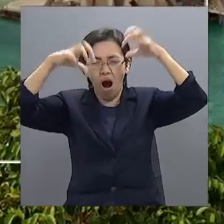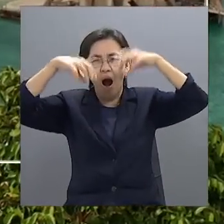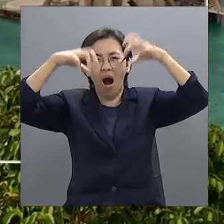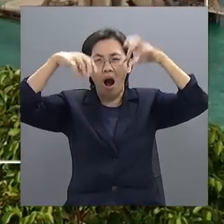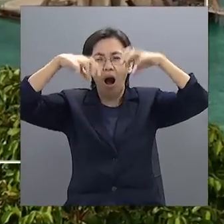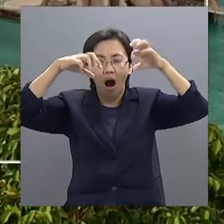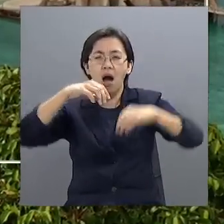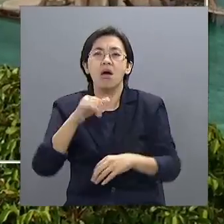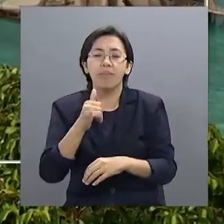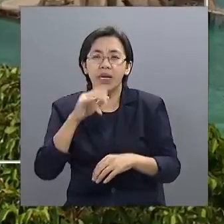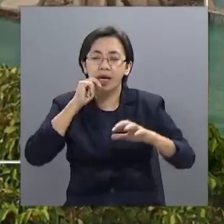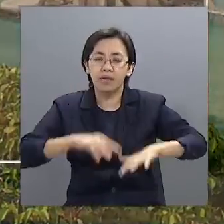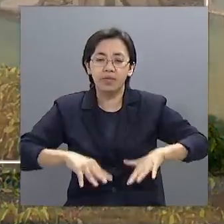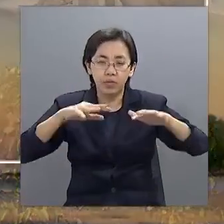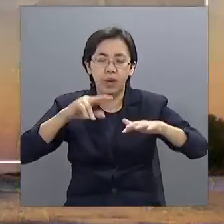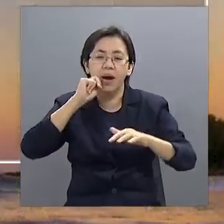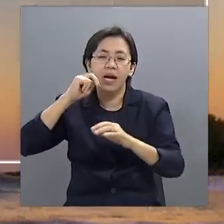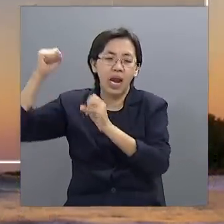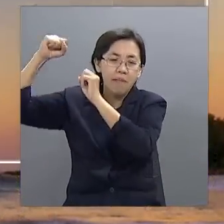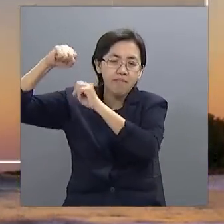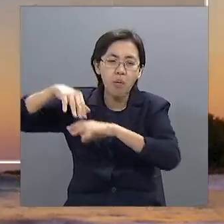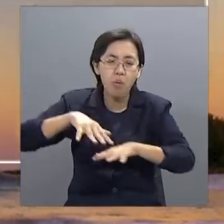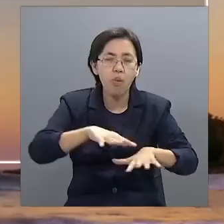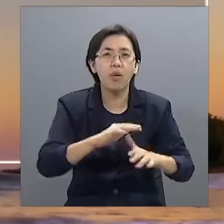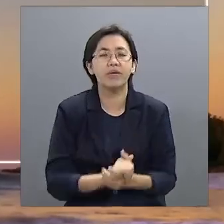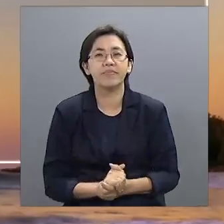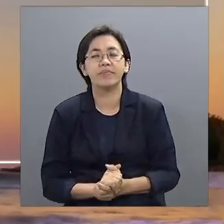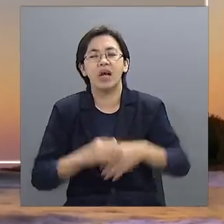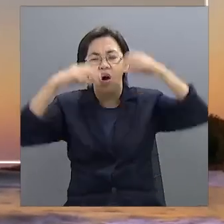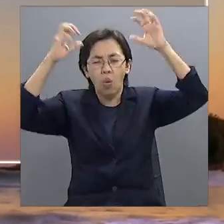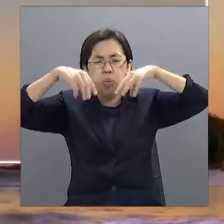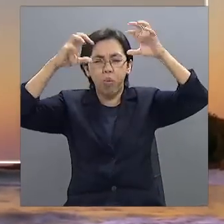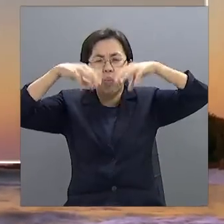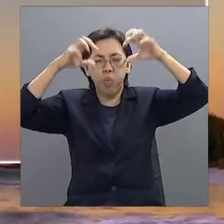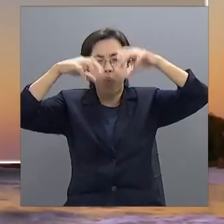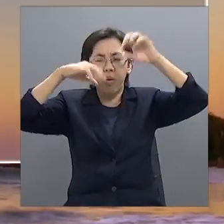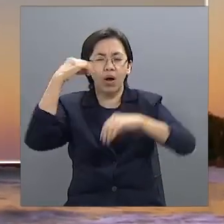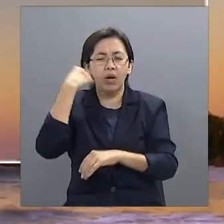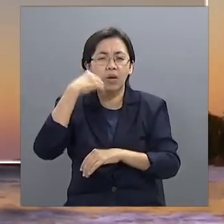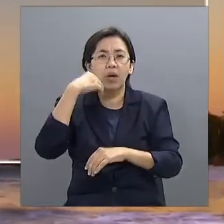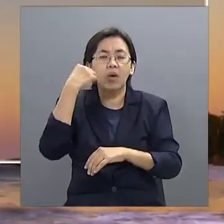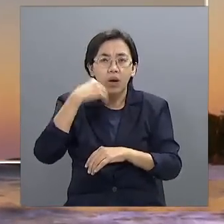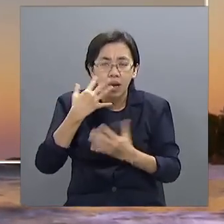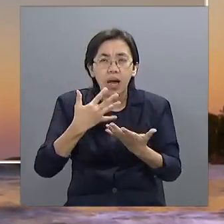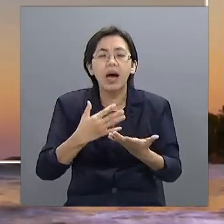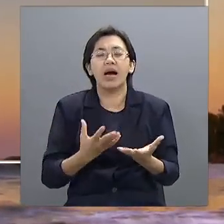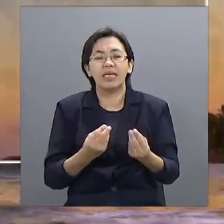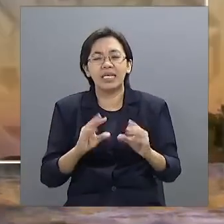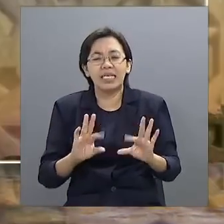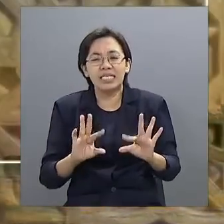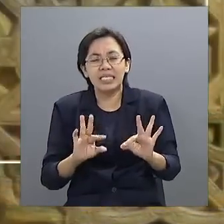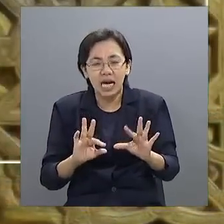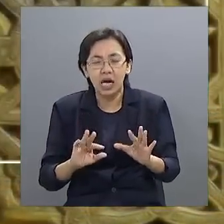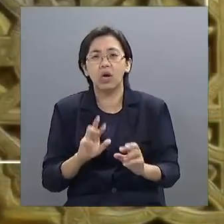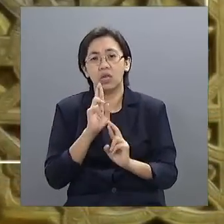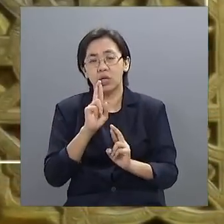ำท่วมฉับพลันและน้ำป่าไหลหลากขึ้นได้สำหรับฝนที่ตกติดต่อกันจะทำให้ดินและอากาศมีความชื้นสูงเกษตรกรควรระวังและป้องกันการระบาดของโรค